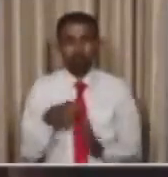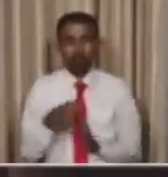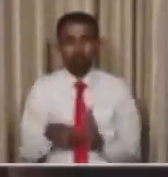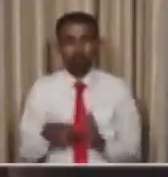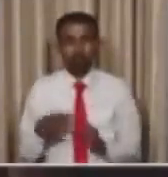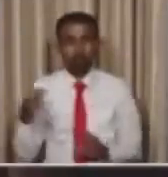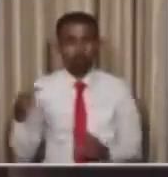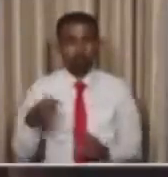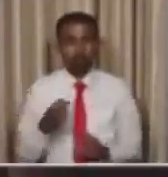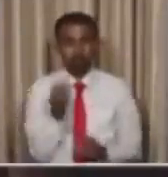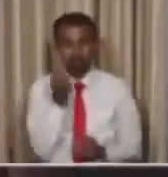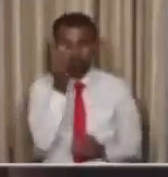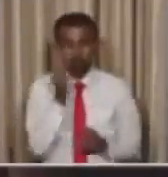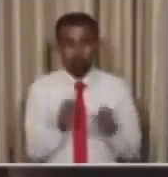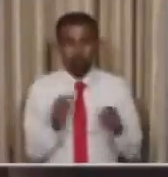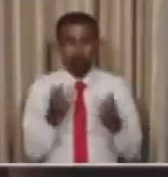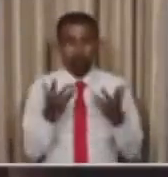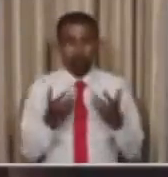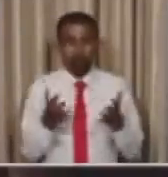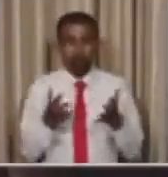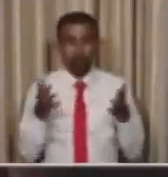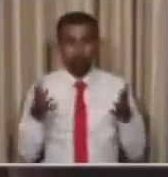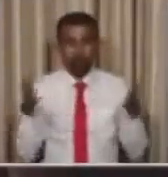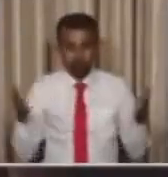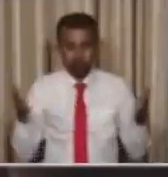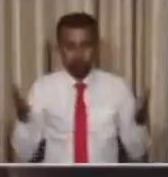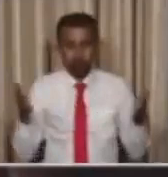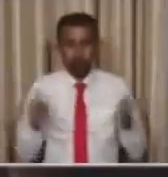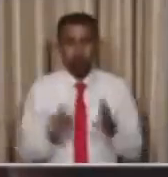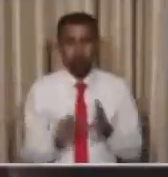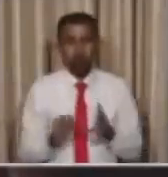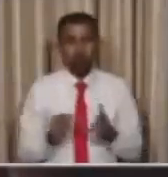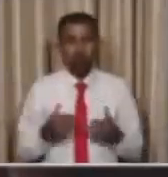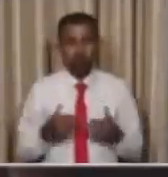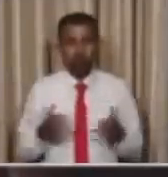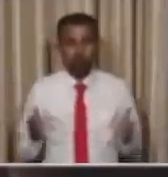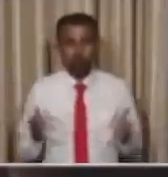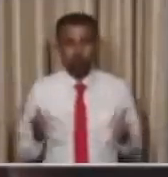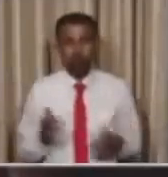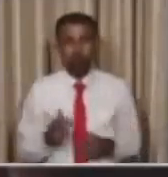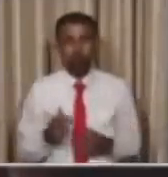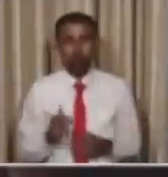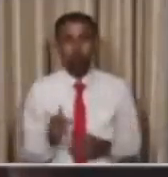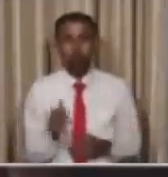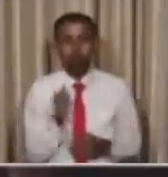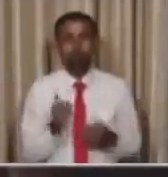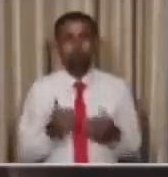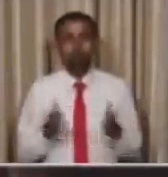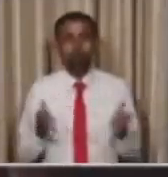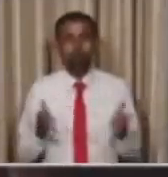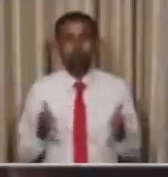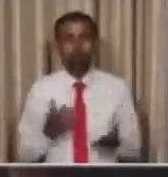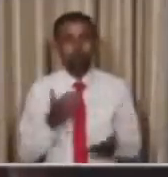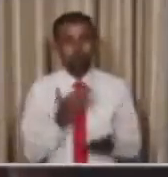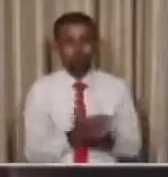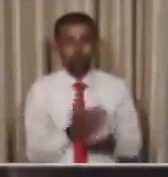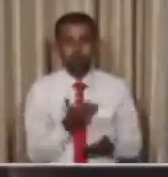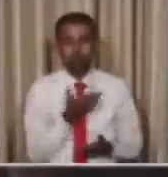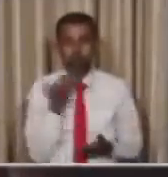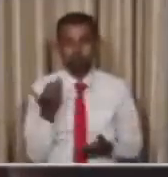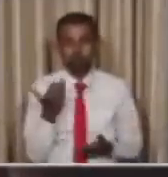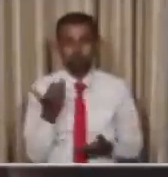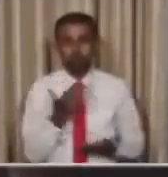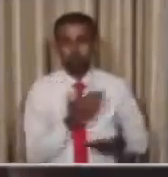එන ඊශ්‍රායල් ජාතිකයන්ගේ ප්‍රමාණය වැඩි කරන්න තමයි ඒ කාර්යාලය පටන් ගත්තේ. ඇයි ඒ කාර්යාලය පටන් ගත්තේ? ඒව නවත්තන්න පුළුවන්.